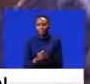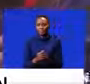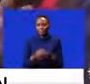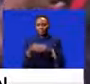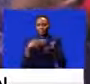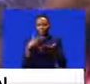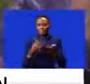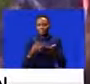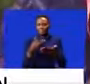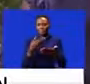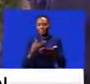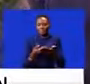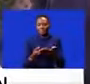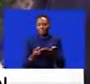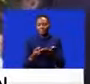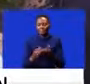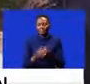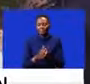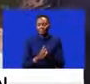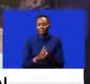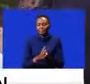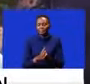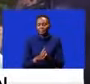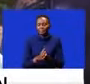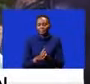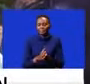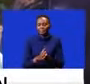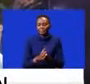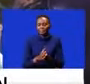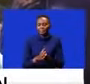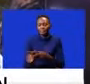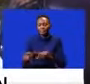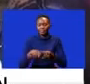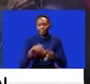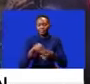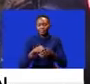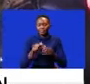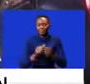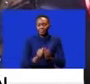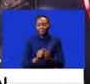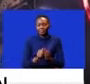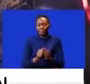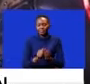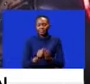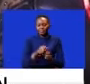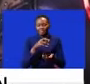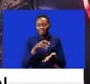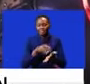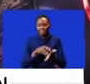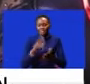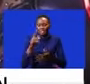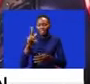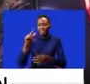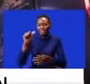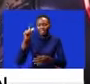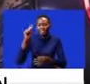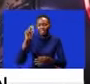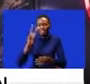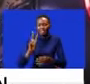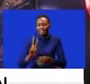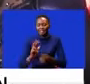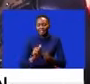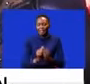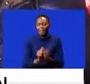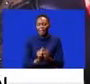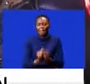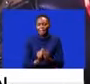Erokamano ahinya Nelly ka intiere kiru mar keyo weche manyien mar Kala TV chuny boma nieri maduong'